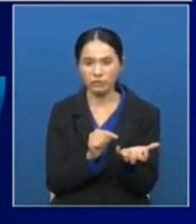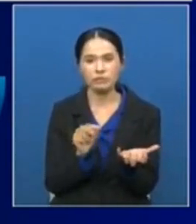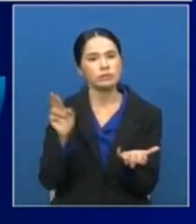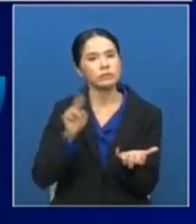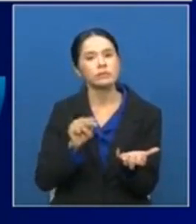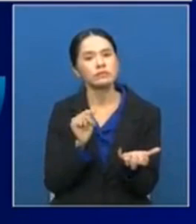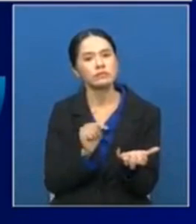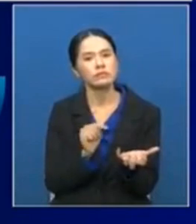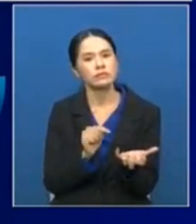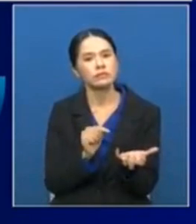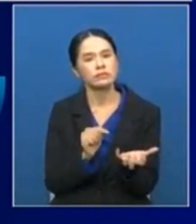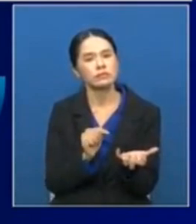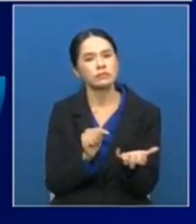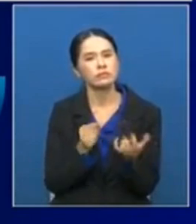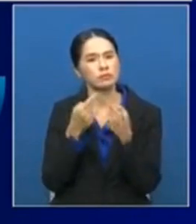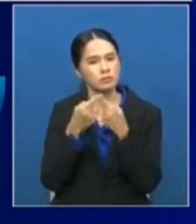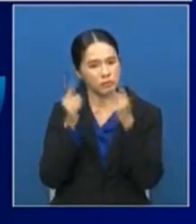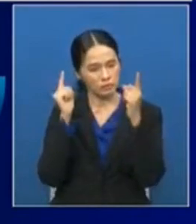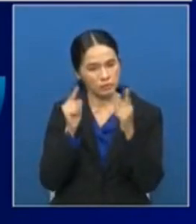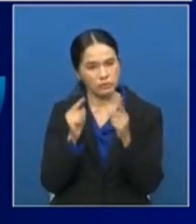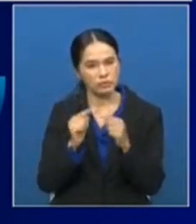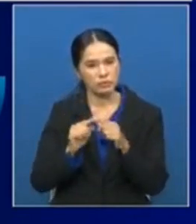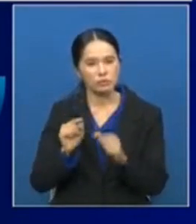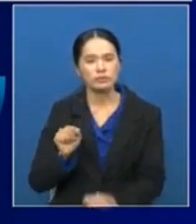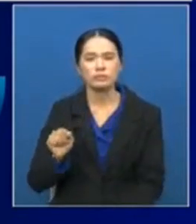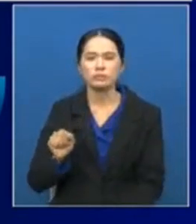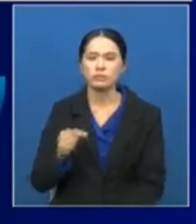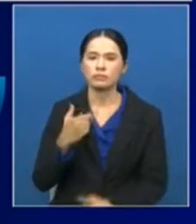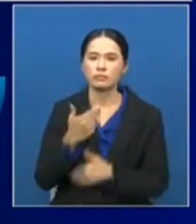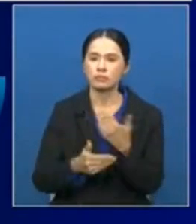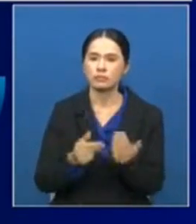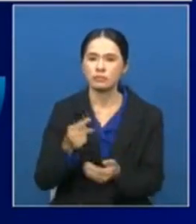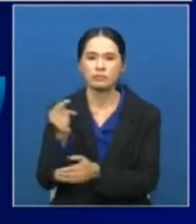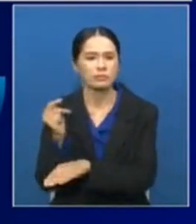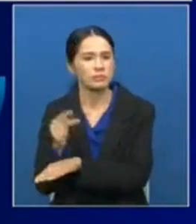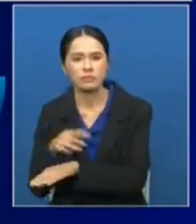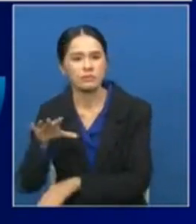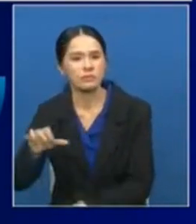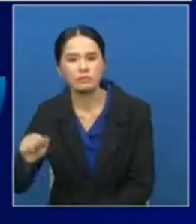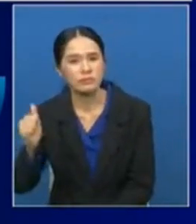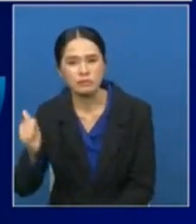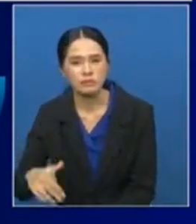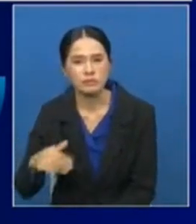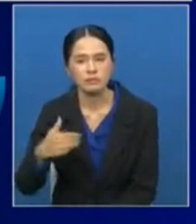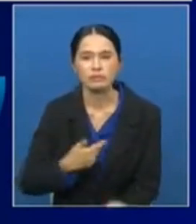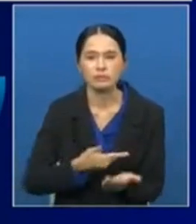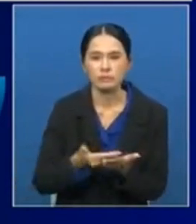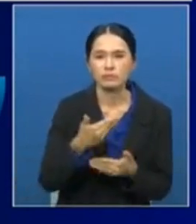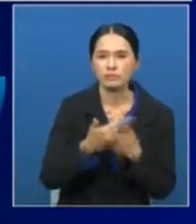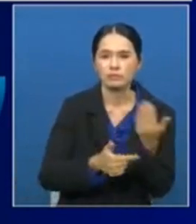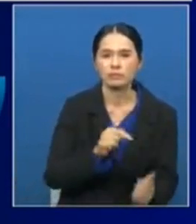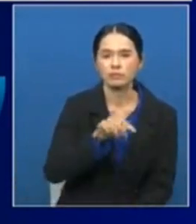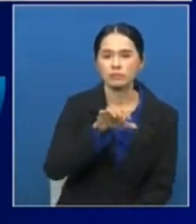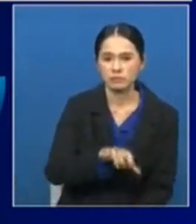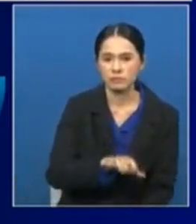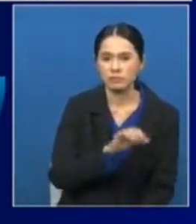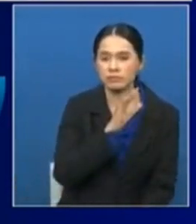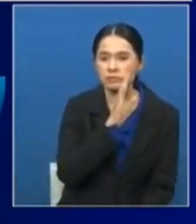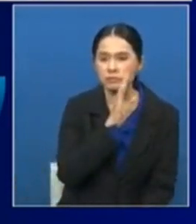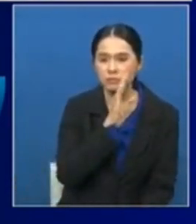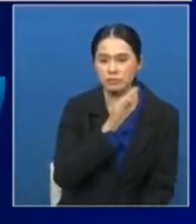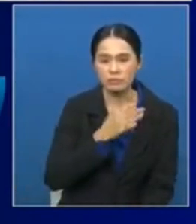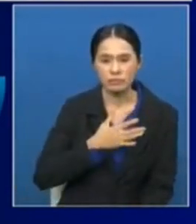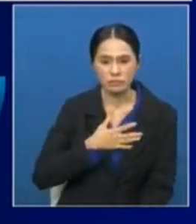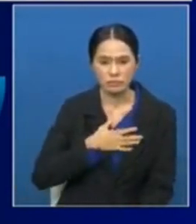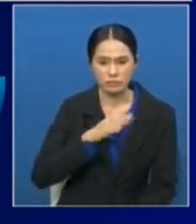เนี่ยมันจะไม่เหมือนกัน แต่สั่งออนไลน์มันก็จับไม่ได้ใช่ไหมพี่โจ๊กหรือบางทีเราไปซื้อที่ตลาดอ่ะถ้าเราไม่ได้เป็นแม่ค้